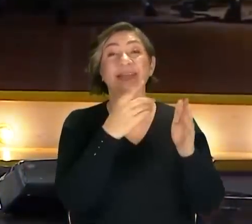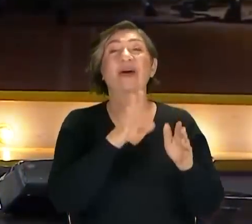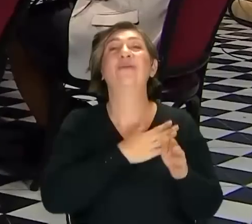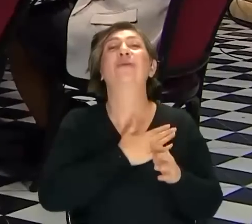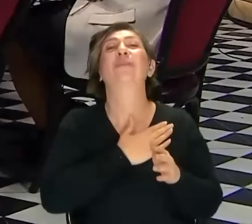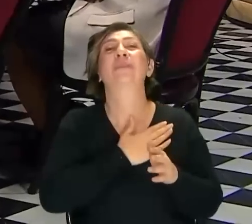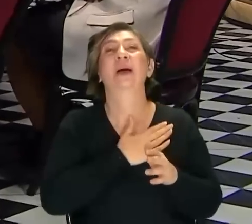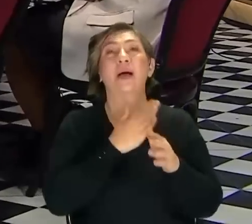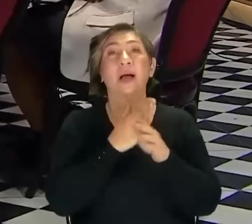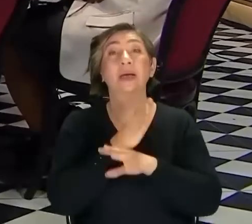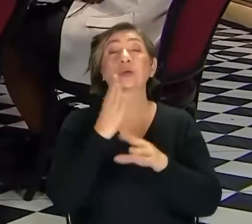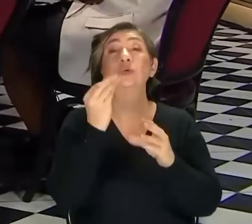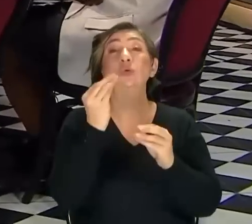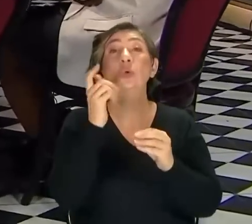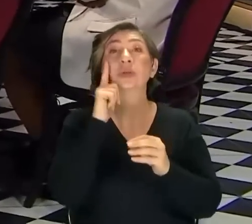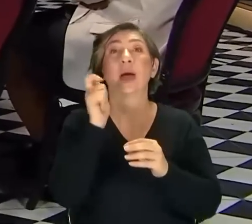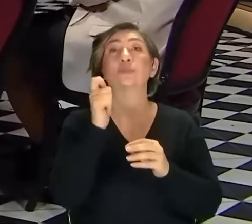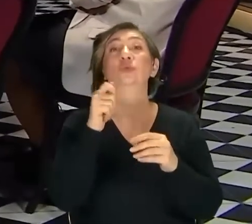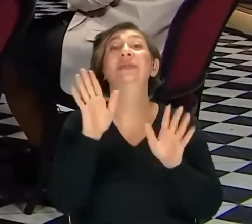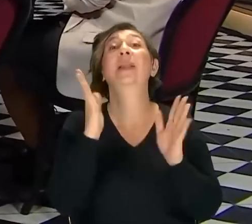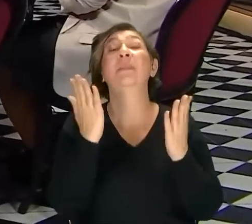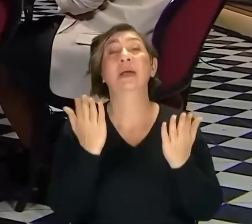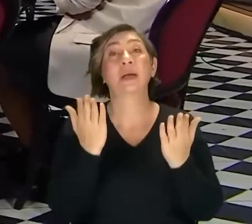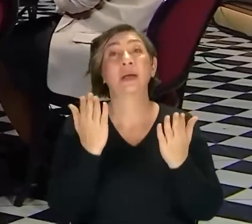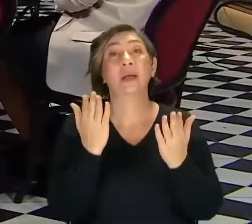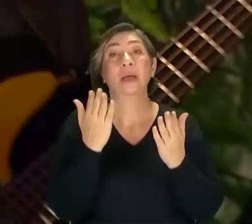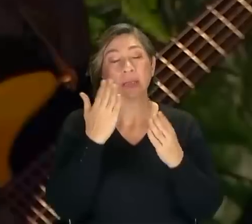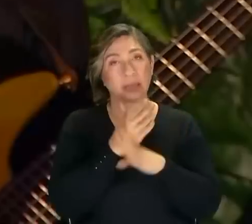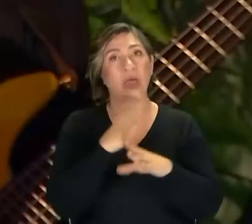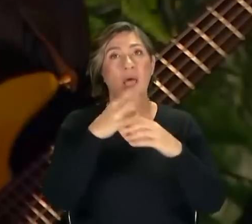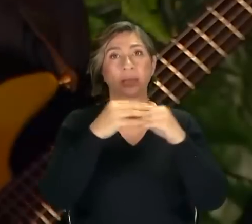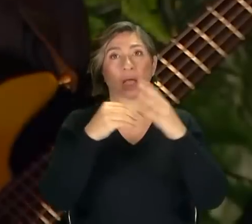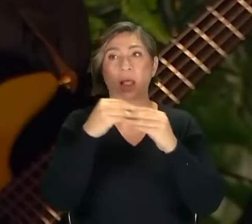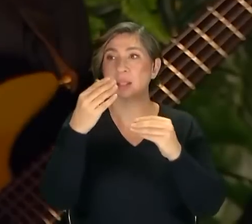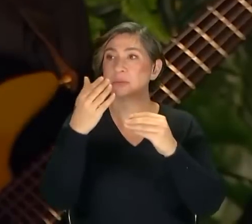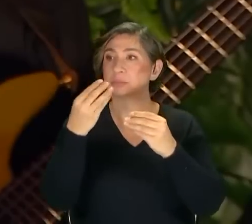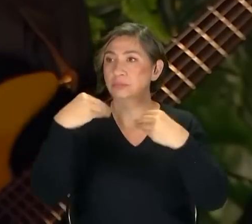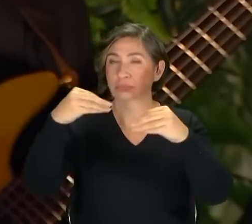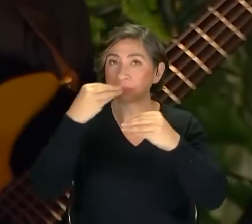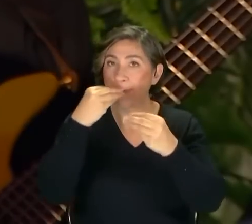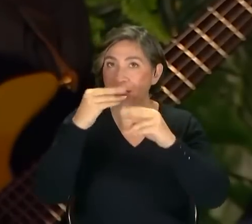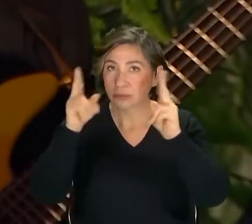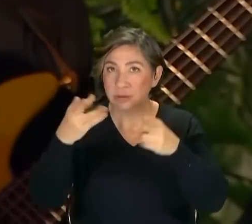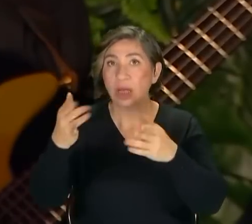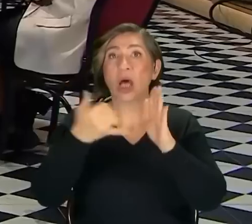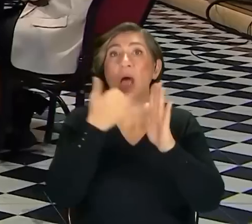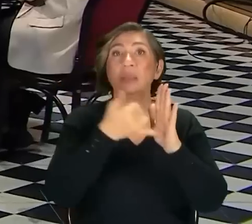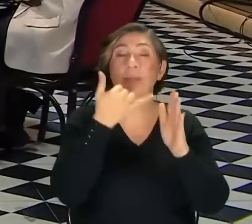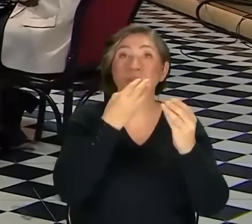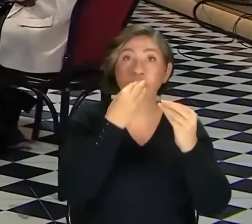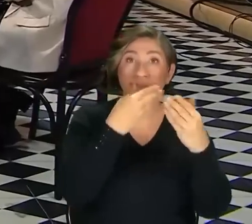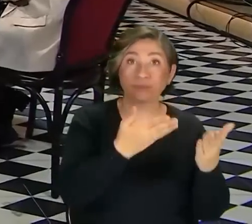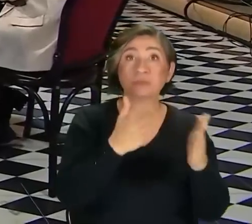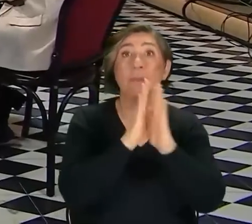Yavrum. Hakikaten. Ama çok namuslu değil mi? Bak Adanalı esnaf. Değil mi? Gaziantep